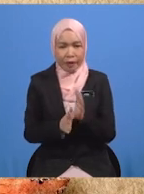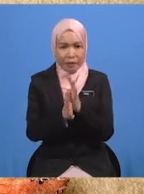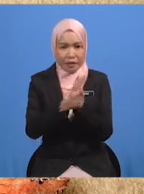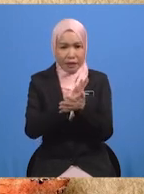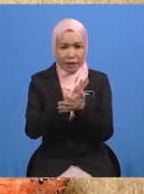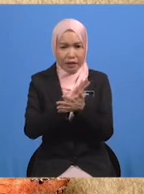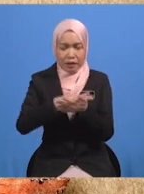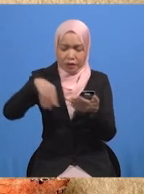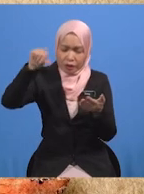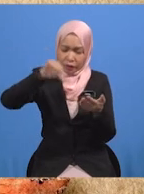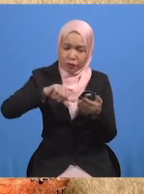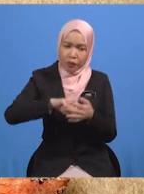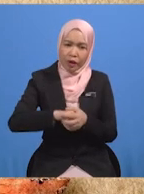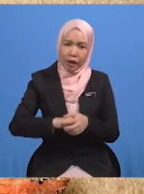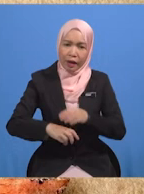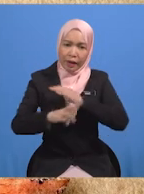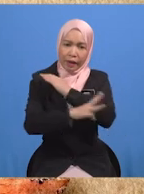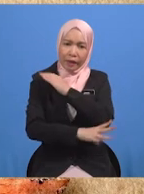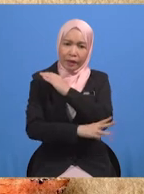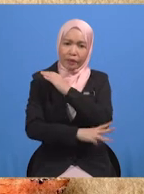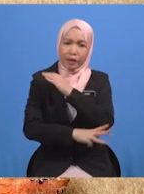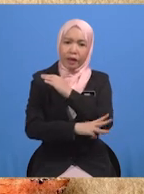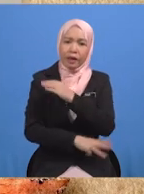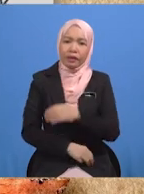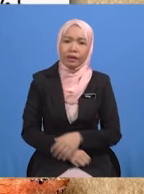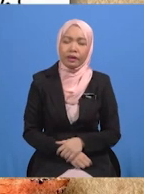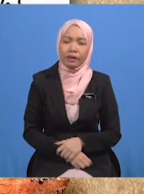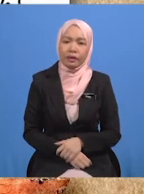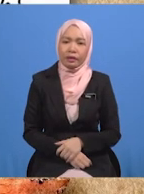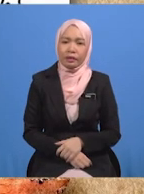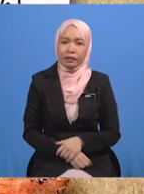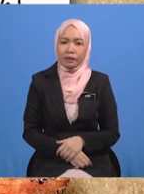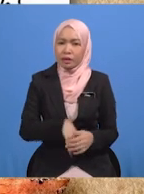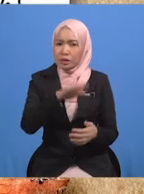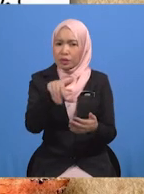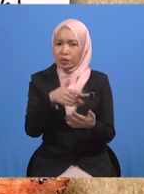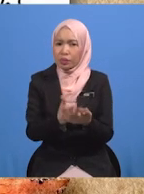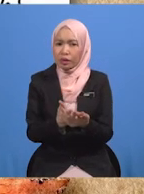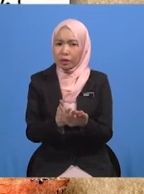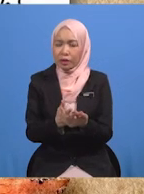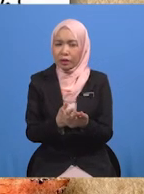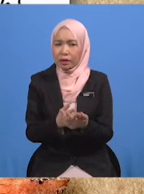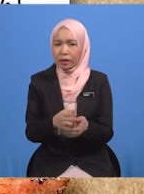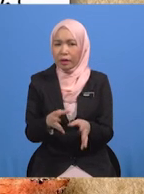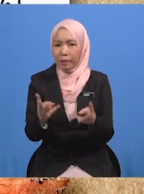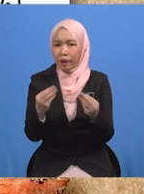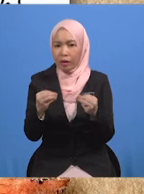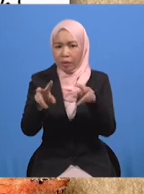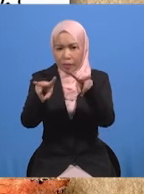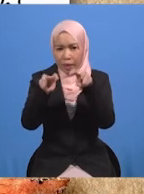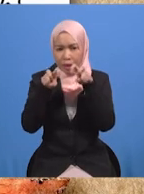ini. Tindakan kuasa-kuasa barat yang berlumba-lumba melebarkan pengaruh masing-masing